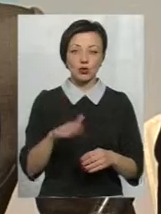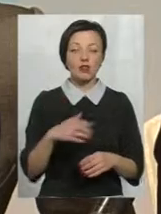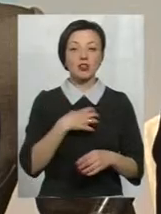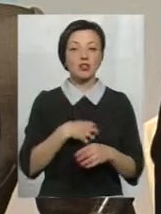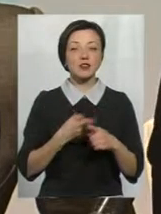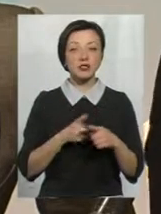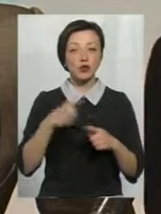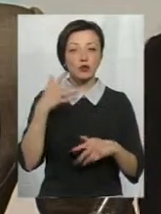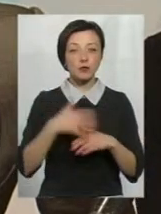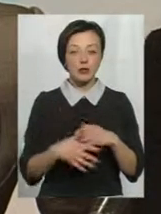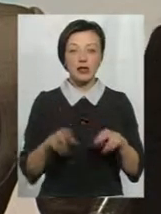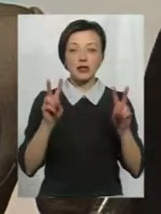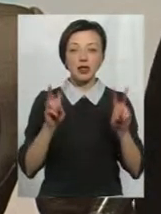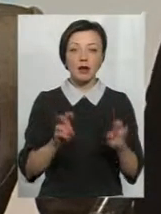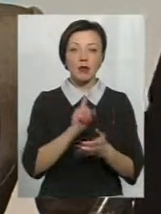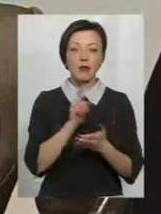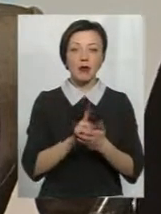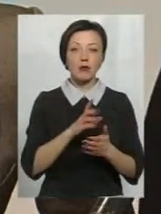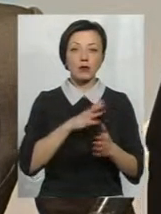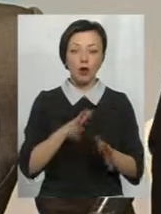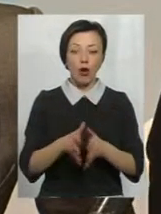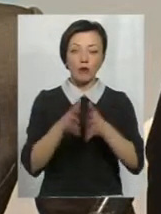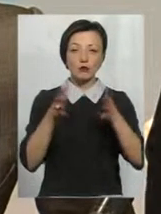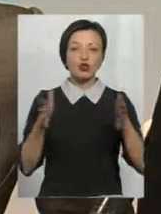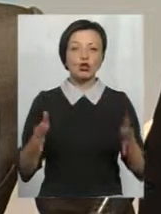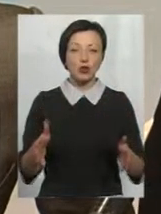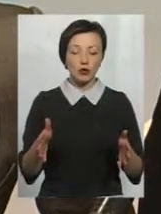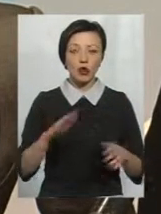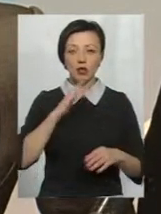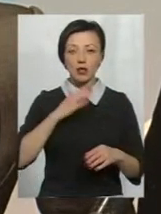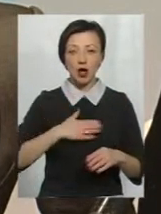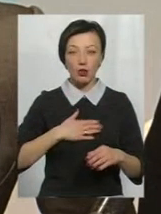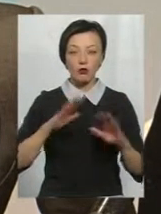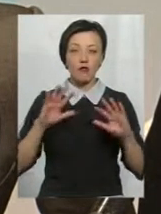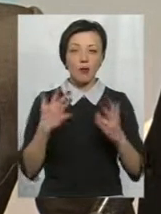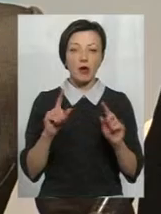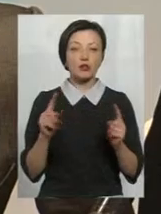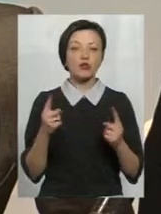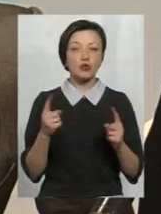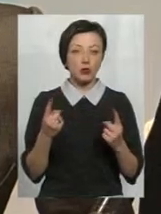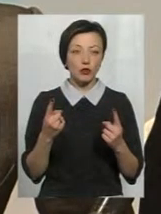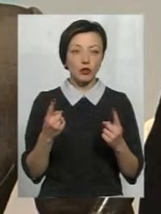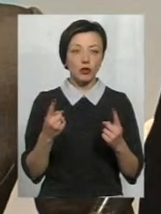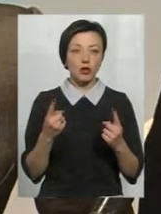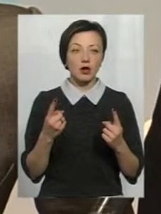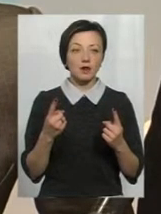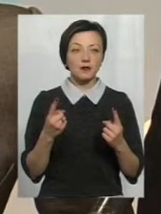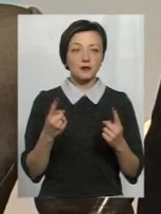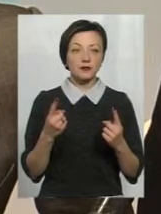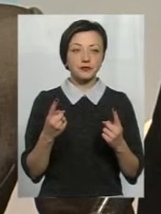це розуміти, що ця тема має бути, ну, такою обширною. В нашому випадку, чому